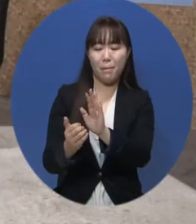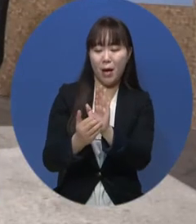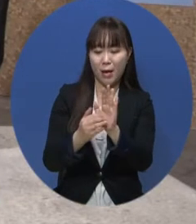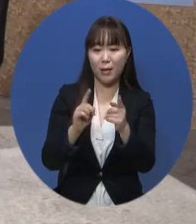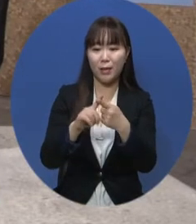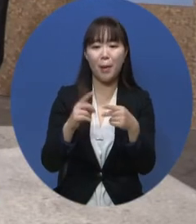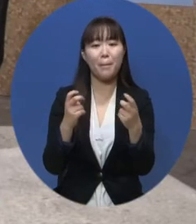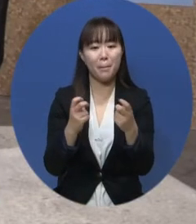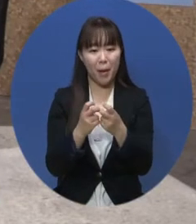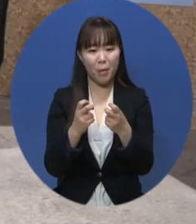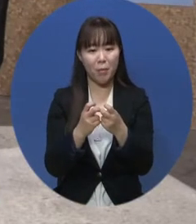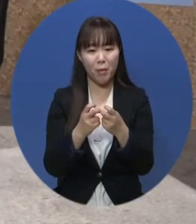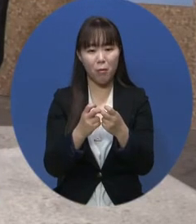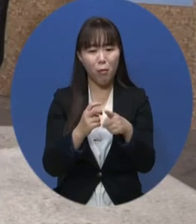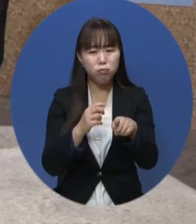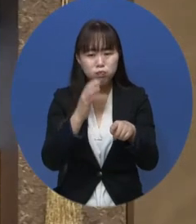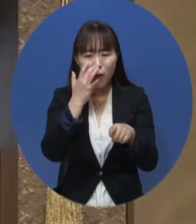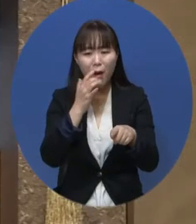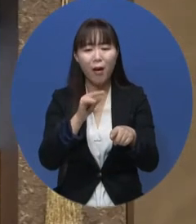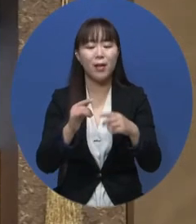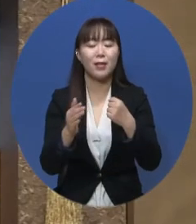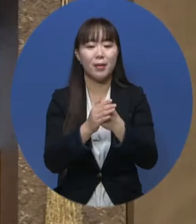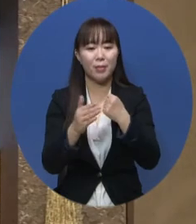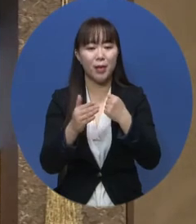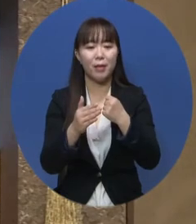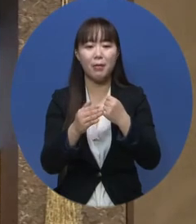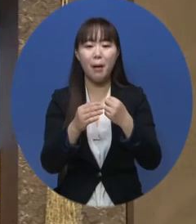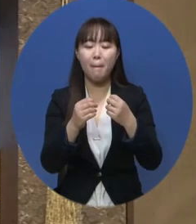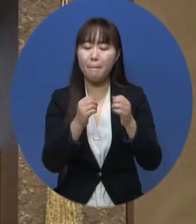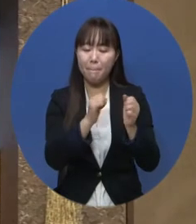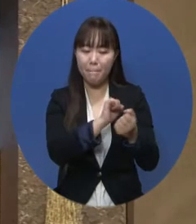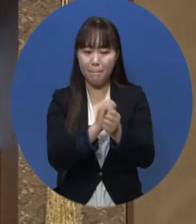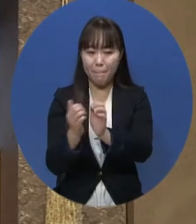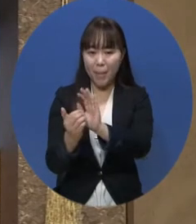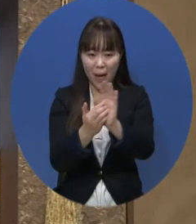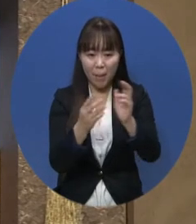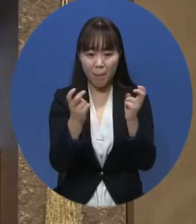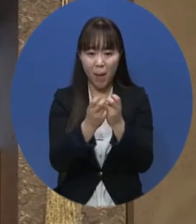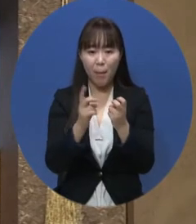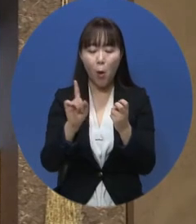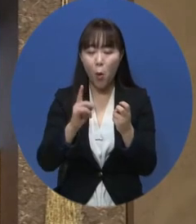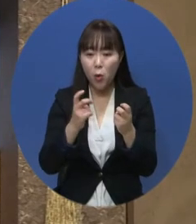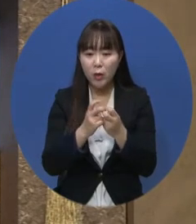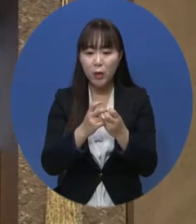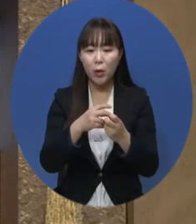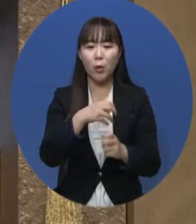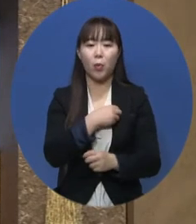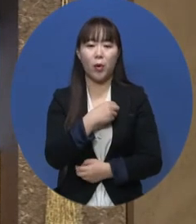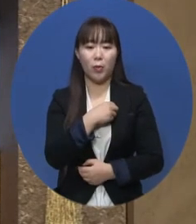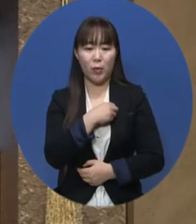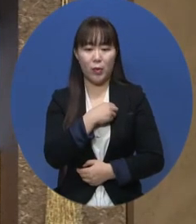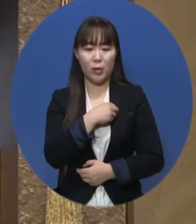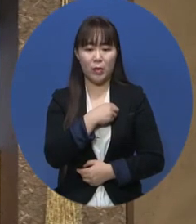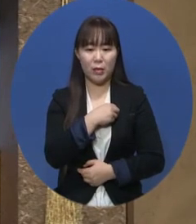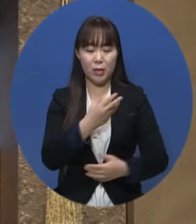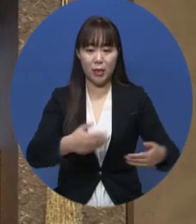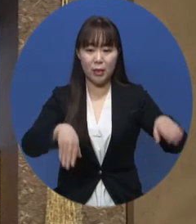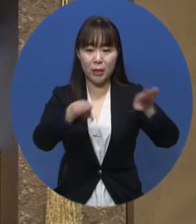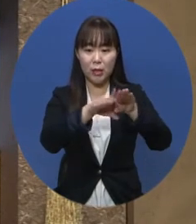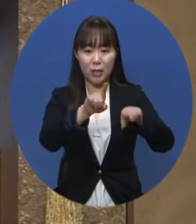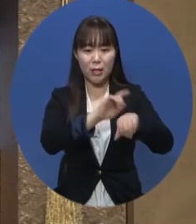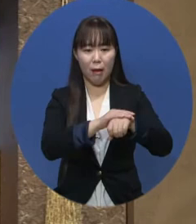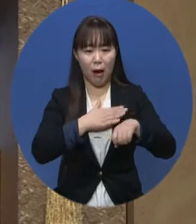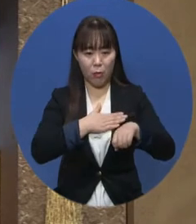방법을 정확히 모르거든요. 그래서 네. 방역하는 방법을 어떻게 하면 이 회원시설들이